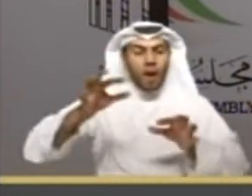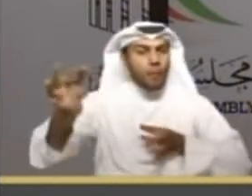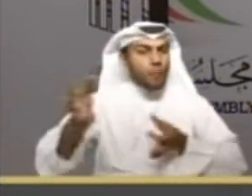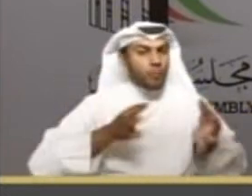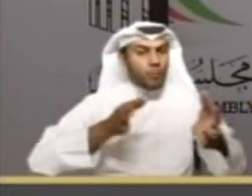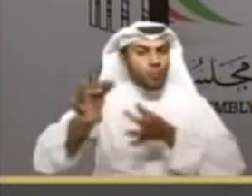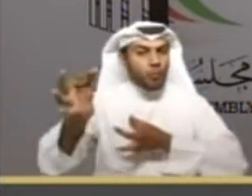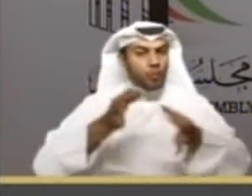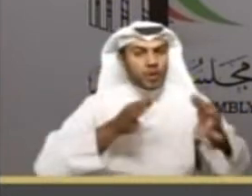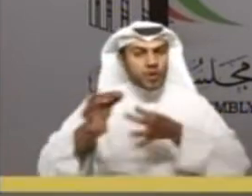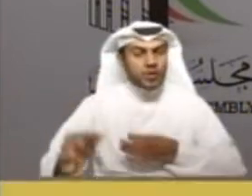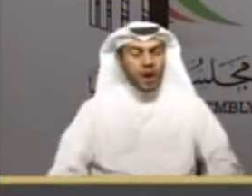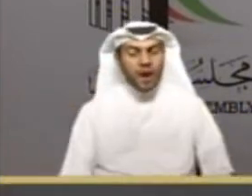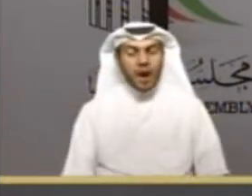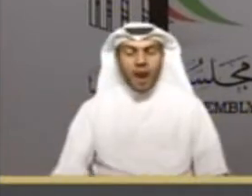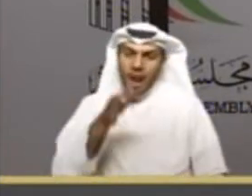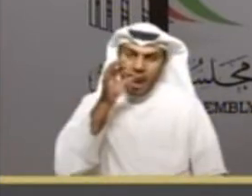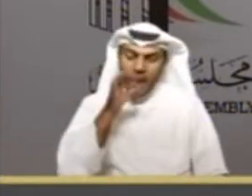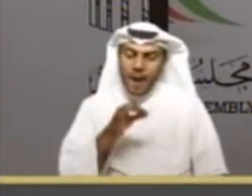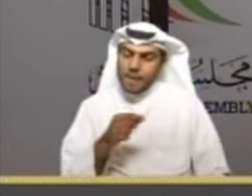في الهيئة يقعدون مع بعض